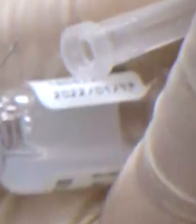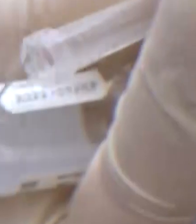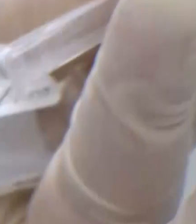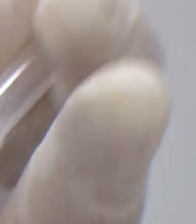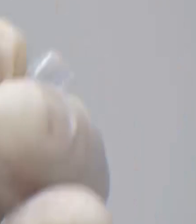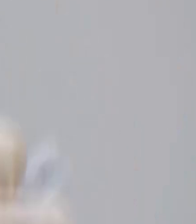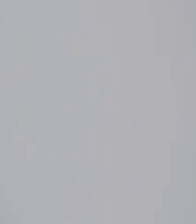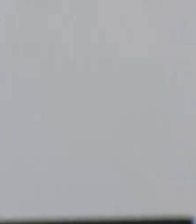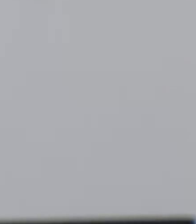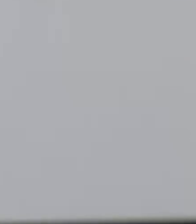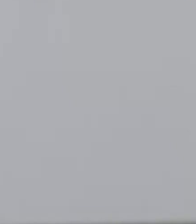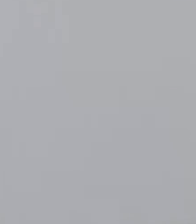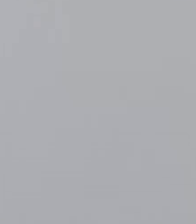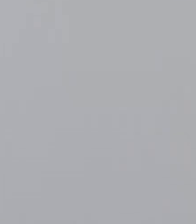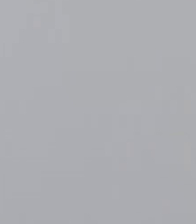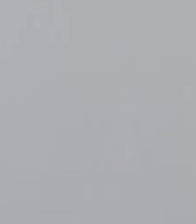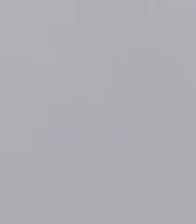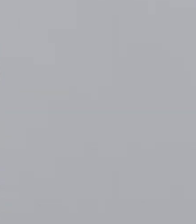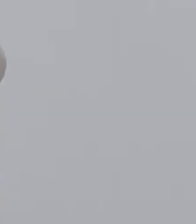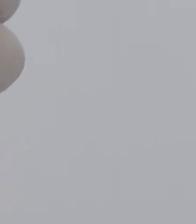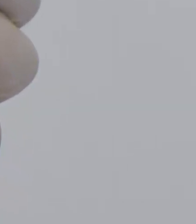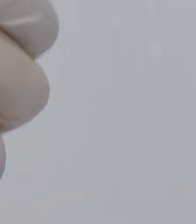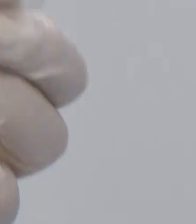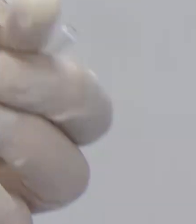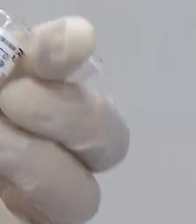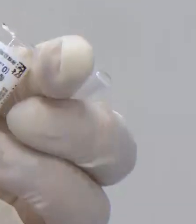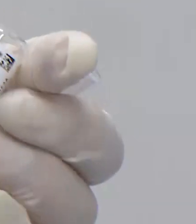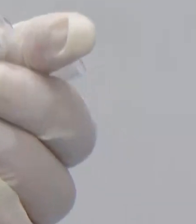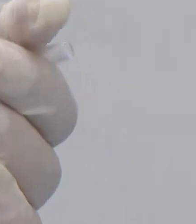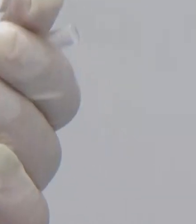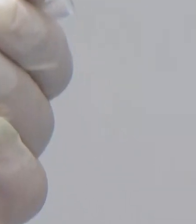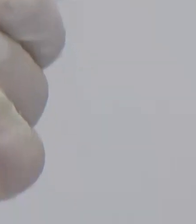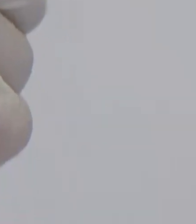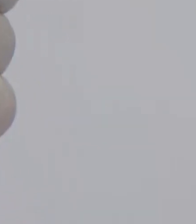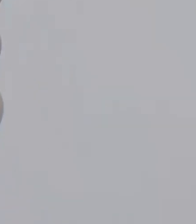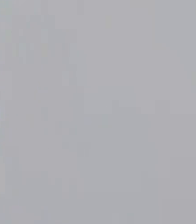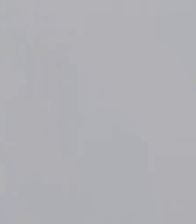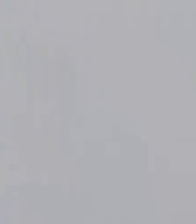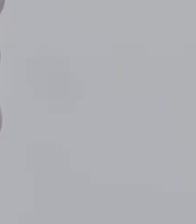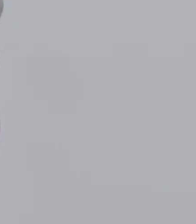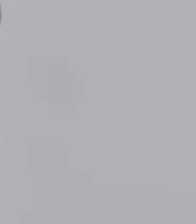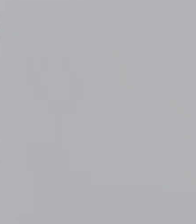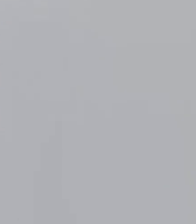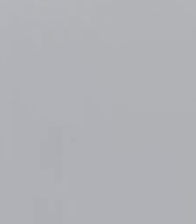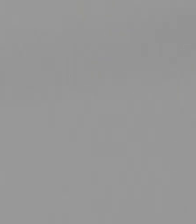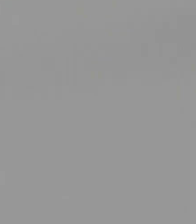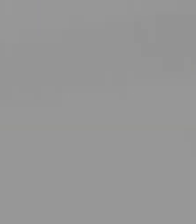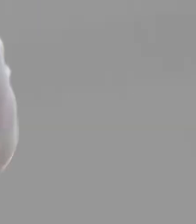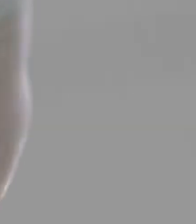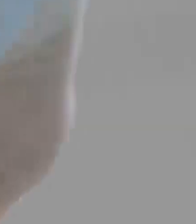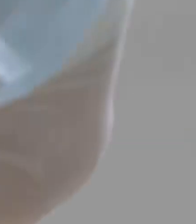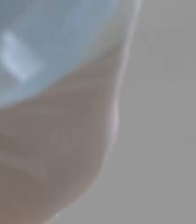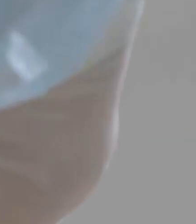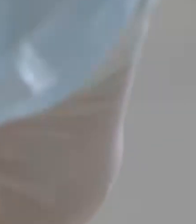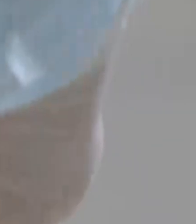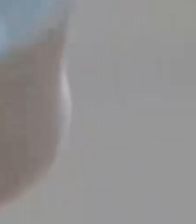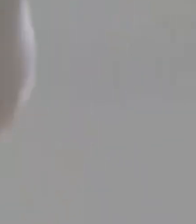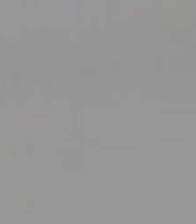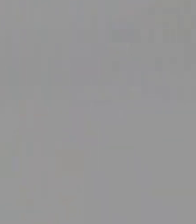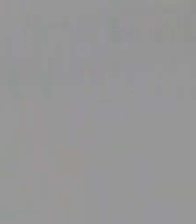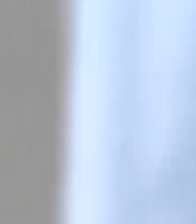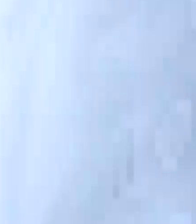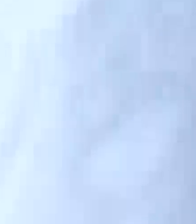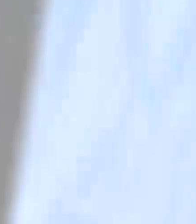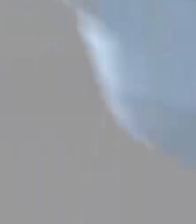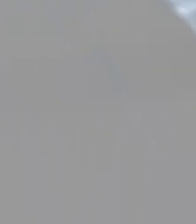国内疫苗累计接种了1702万剂，疫苗覆盖率已经达到了57.89%，如果第一剂覆盖率突破七